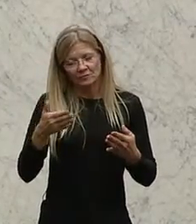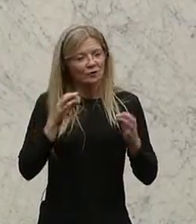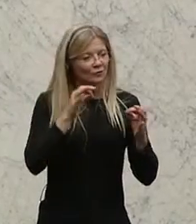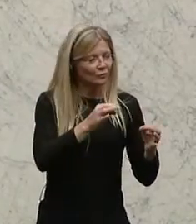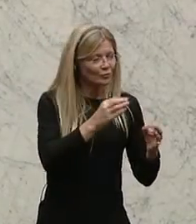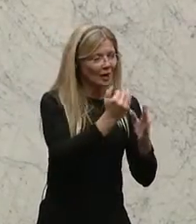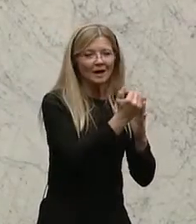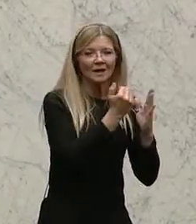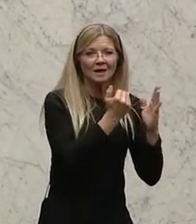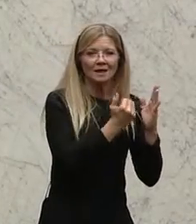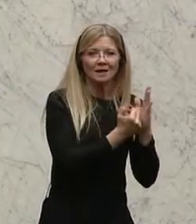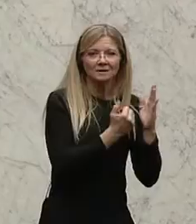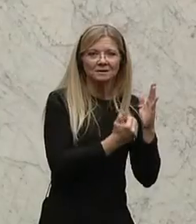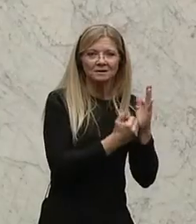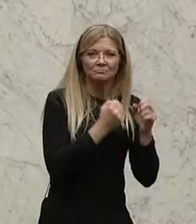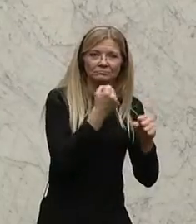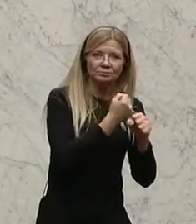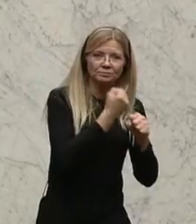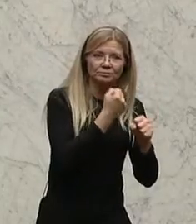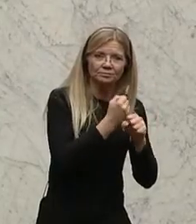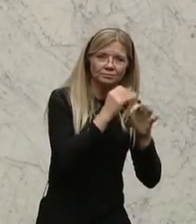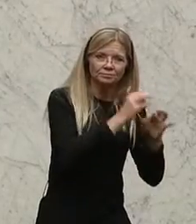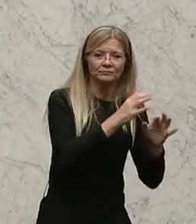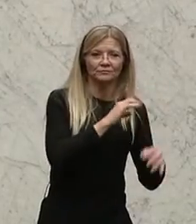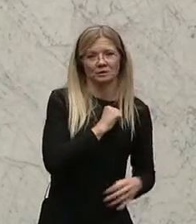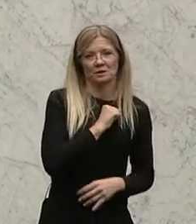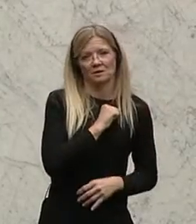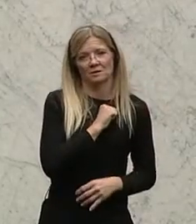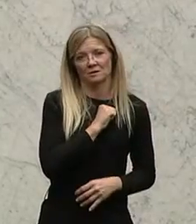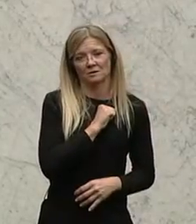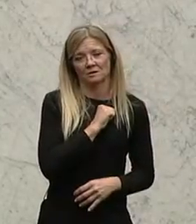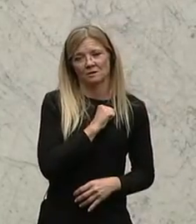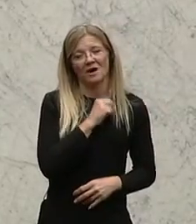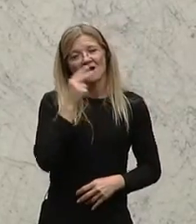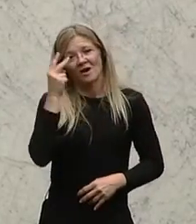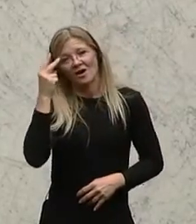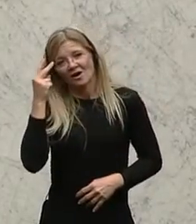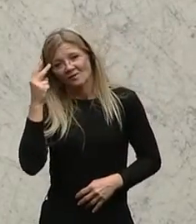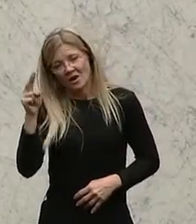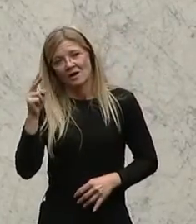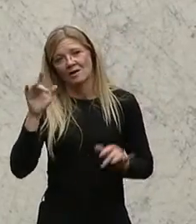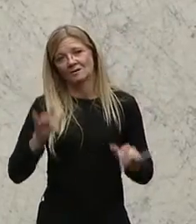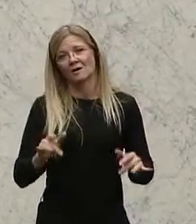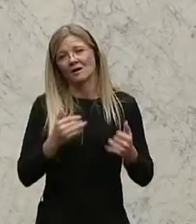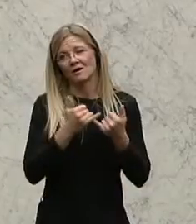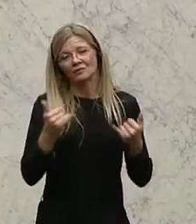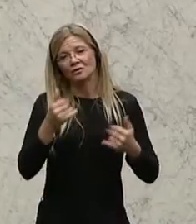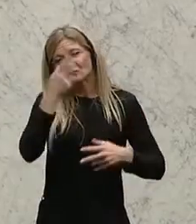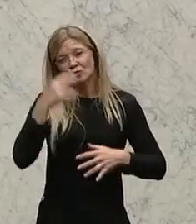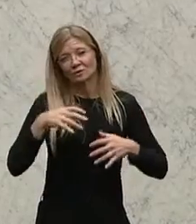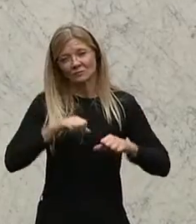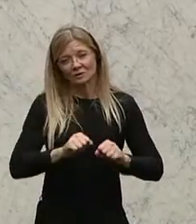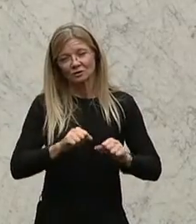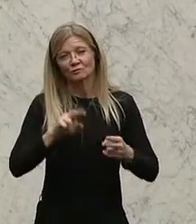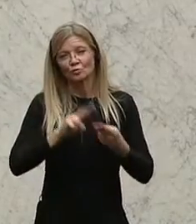Körper zukommt, durch die sozusagen ausgelagerten Betriebe, Volksanwaltschaft